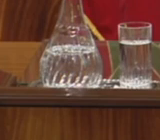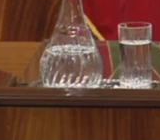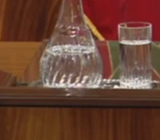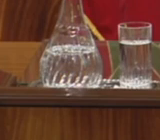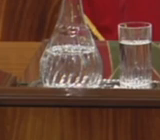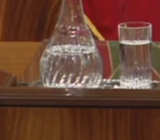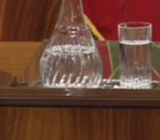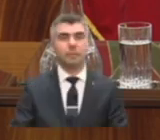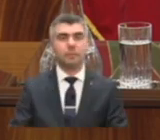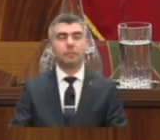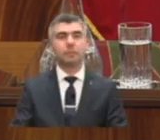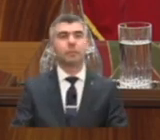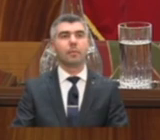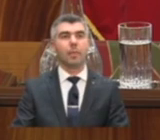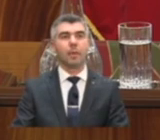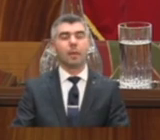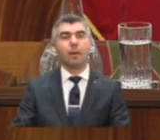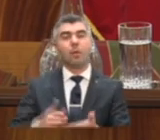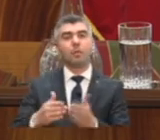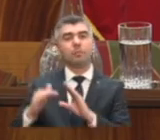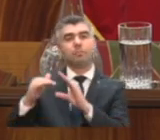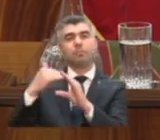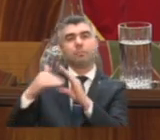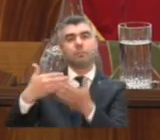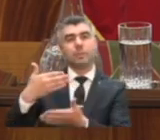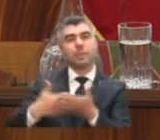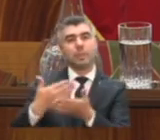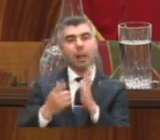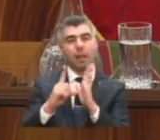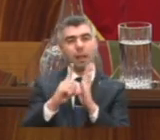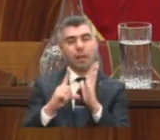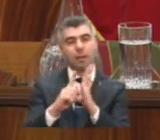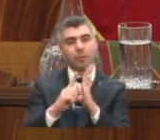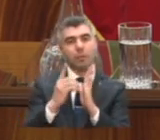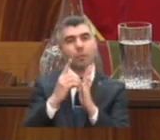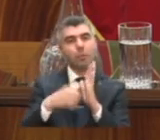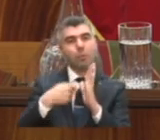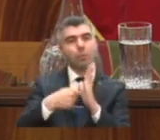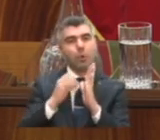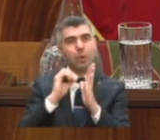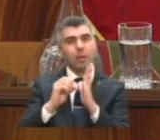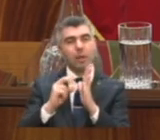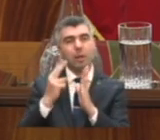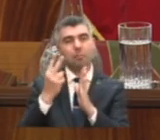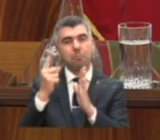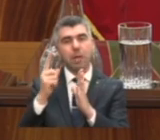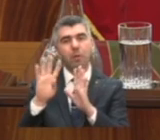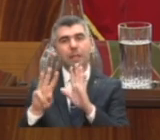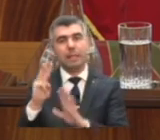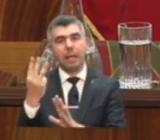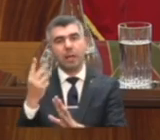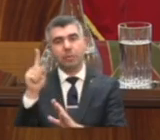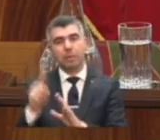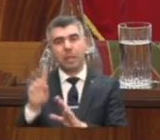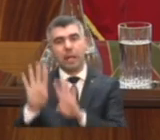فريق الأصالة والمعاصرة بمقترح قانون تنظيمي يقضي بتتميم المادة 83 من القانون التنظيمي رقم